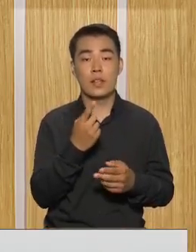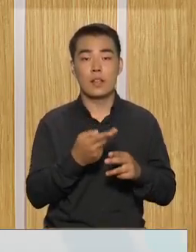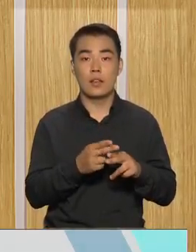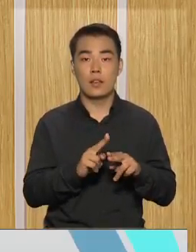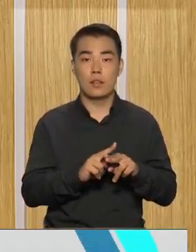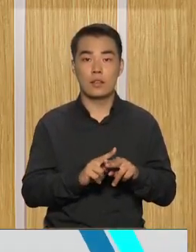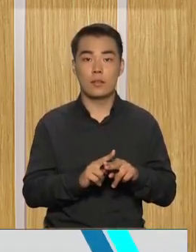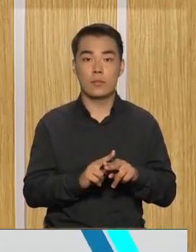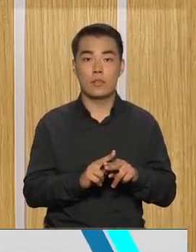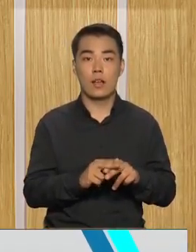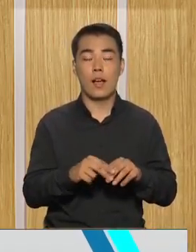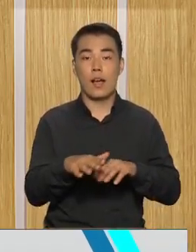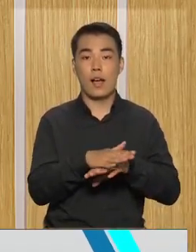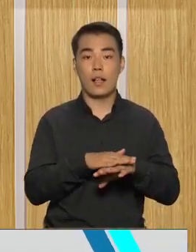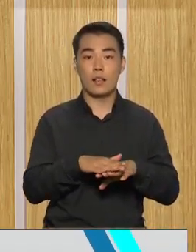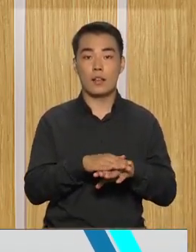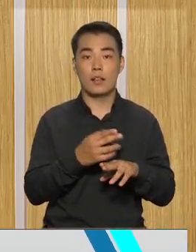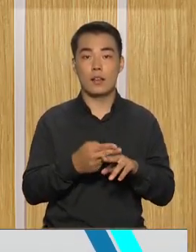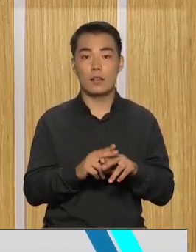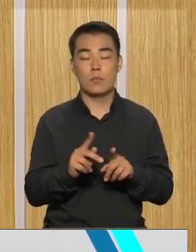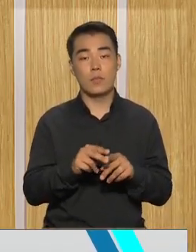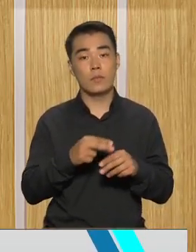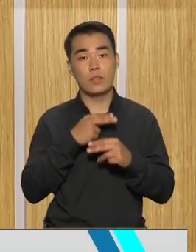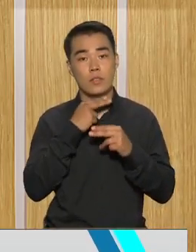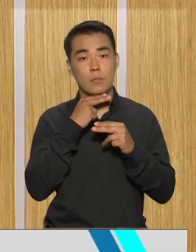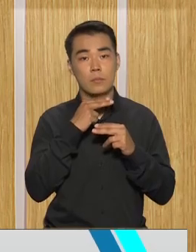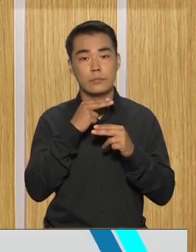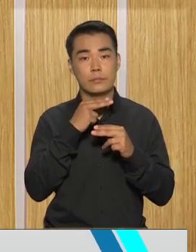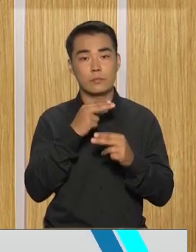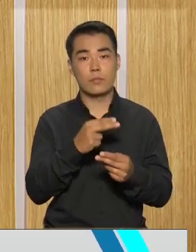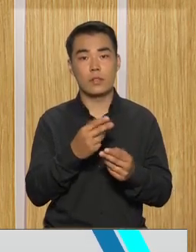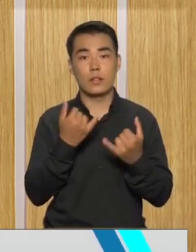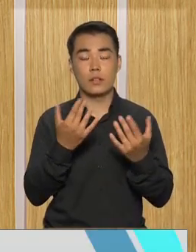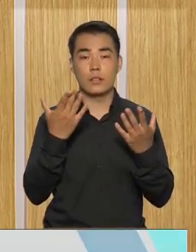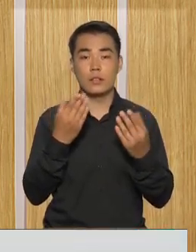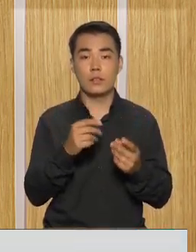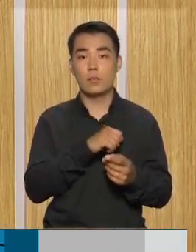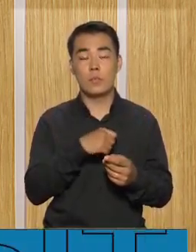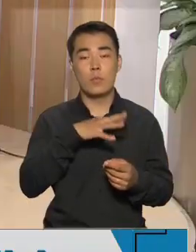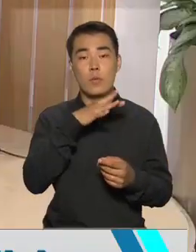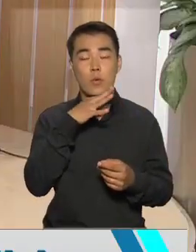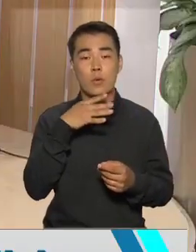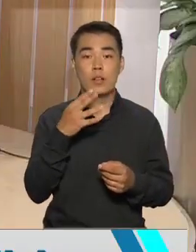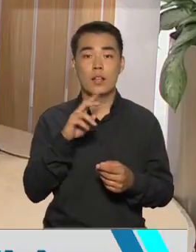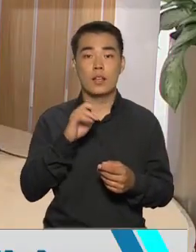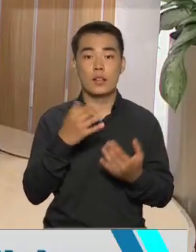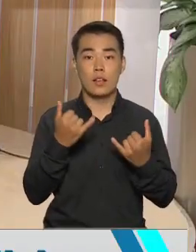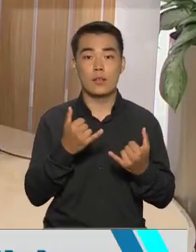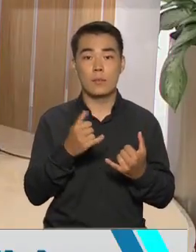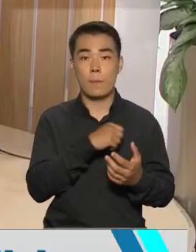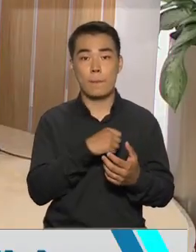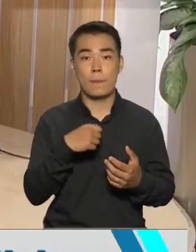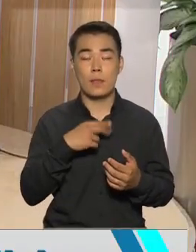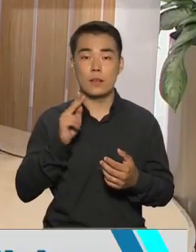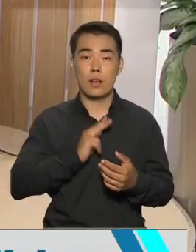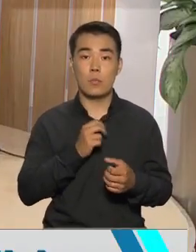түрк халықтары, түрк мемлекеттері біз жүздегі мингдеген жылдар бойы бірге жасап,